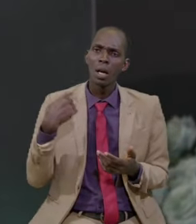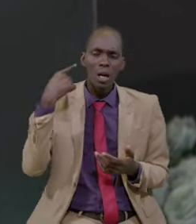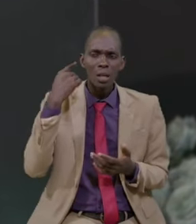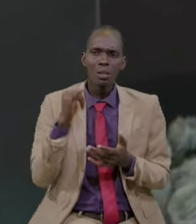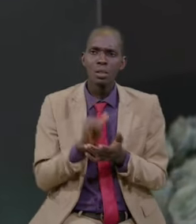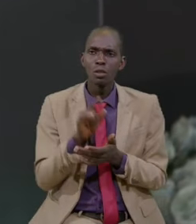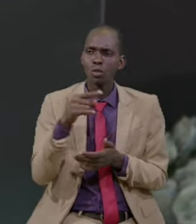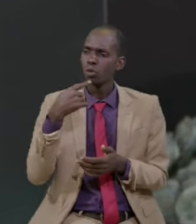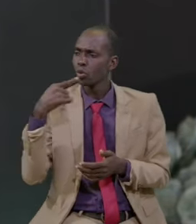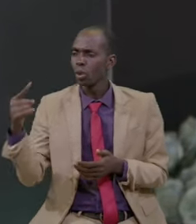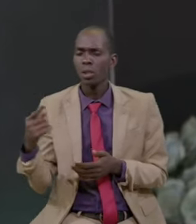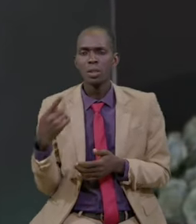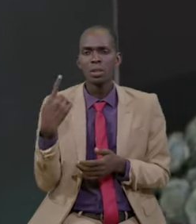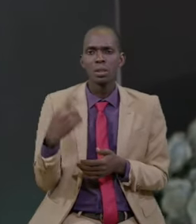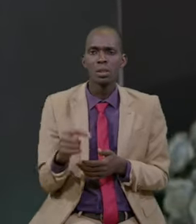taper.